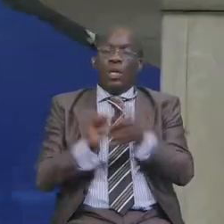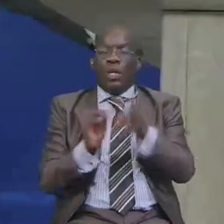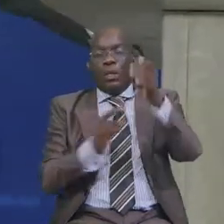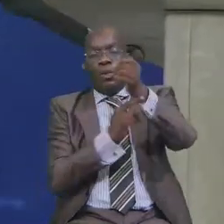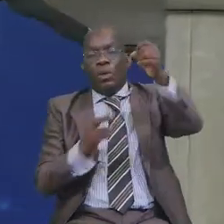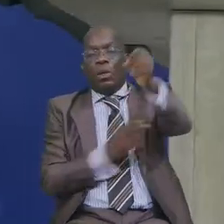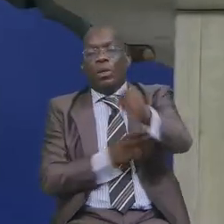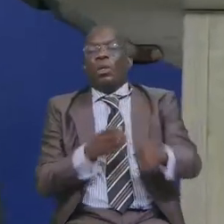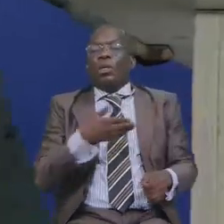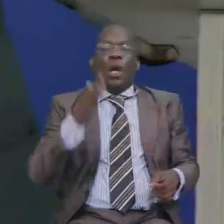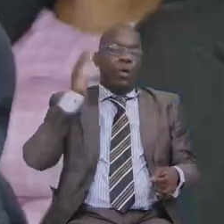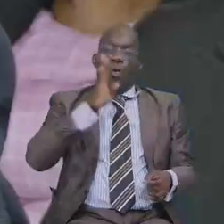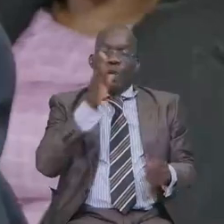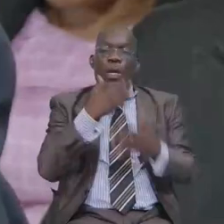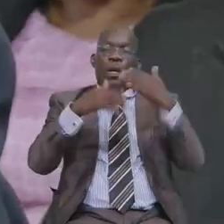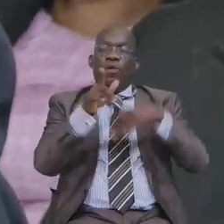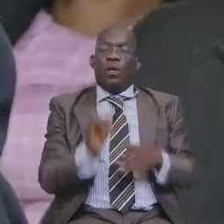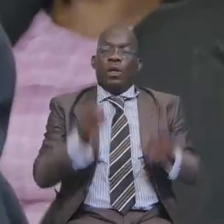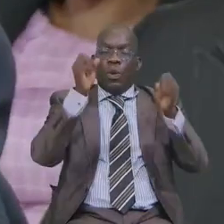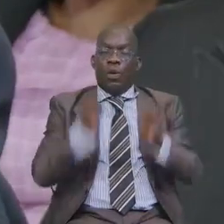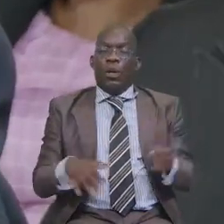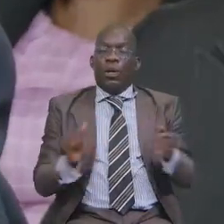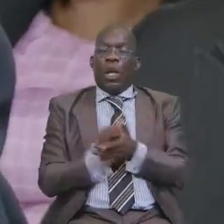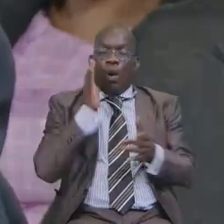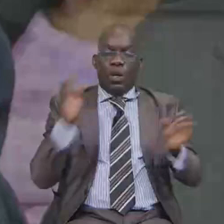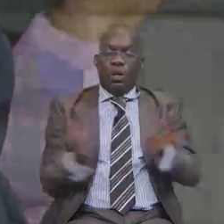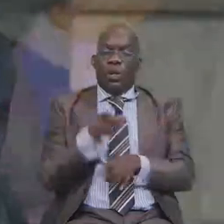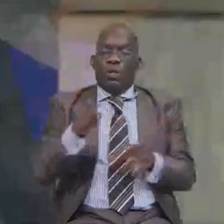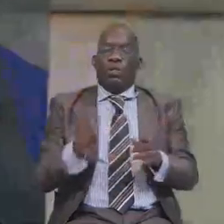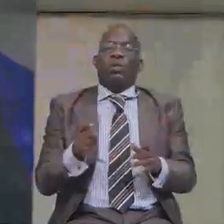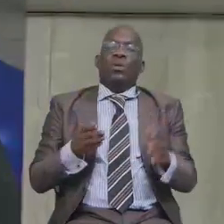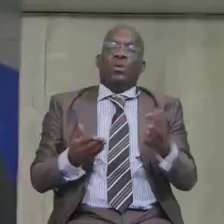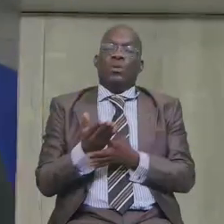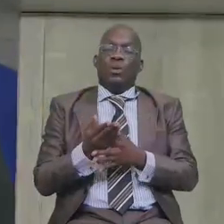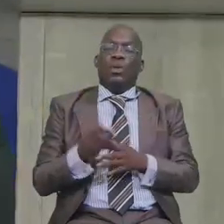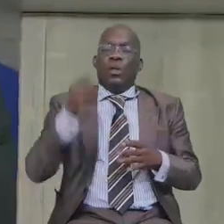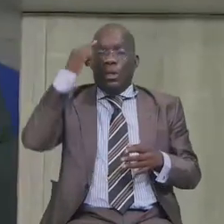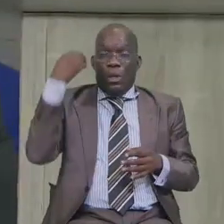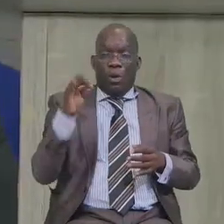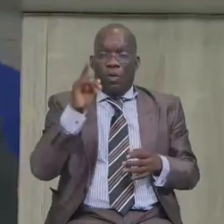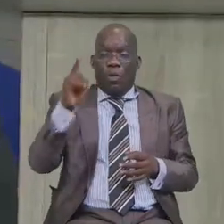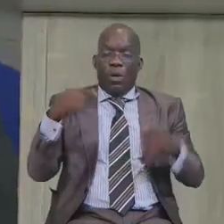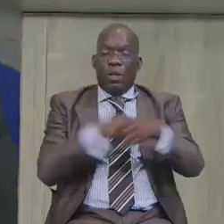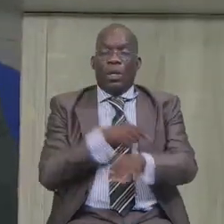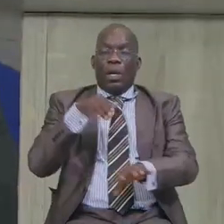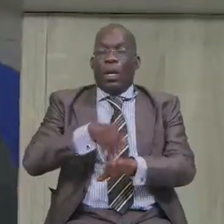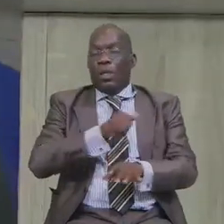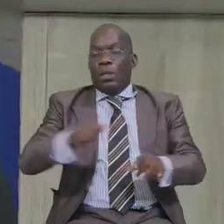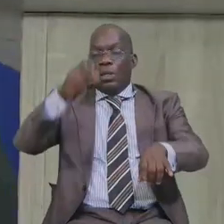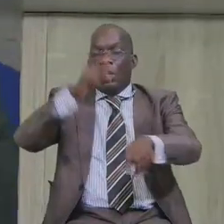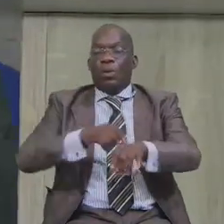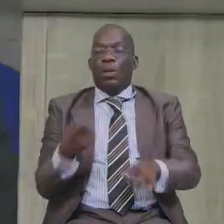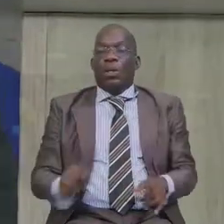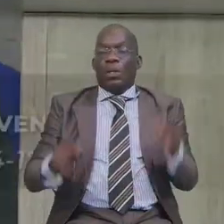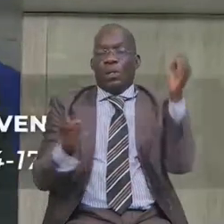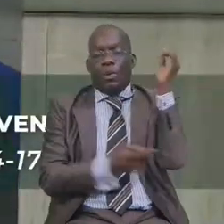céleste qui vous fera traverser. Pensez à un jour par moment. La tentation de ce